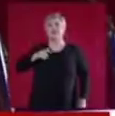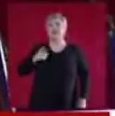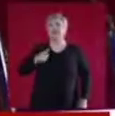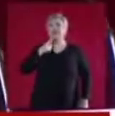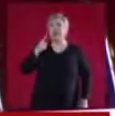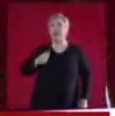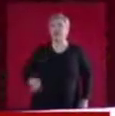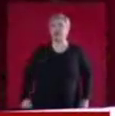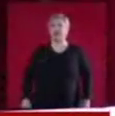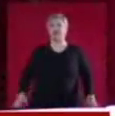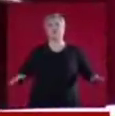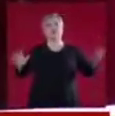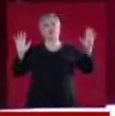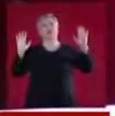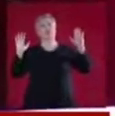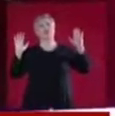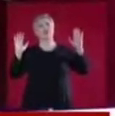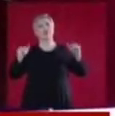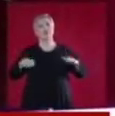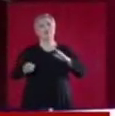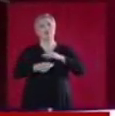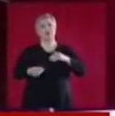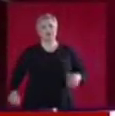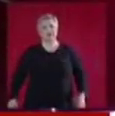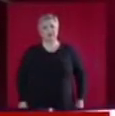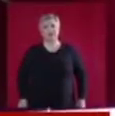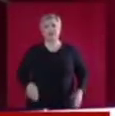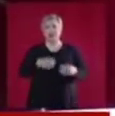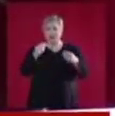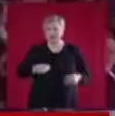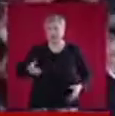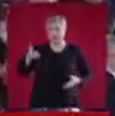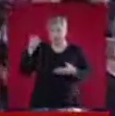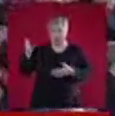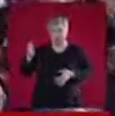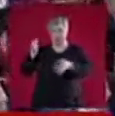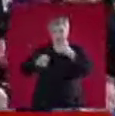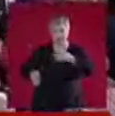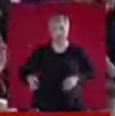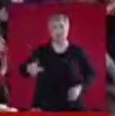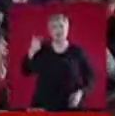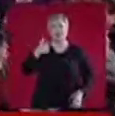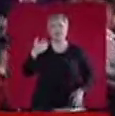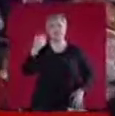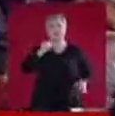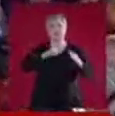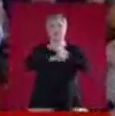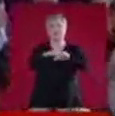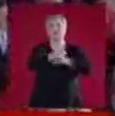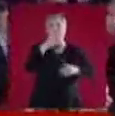συγ πάου μήνυμα να μην έχοντα στην ευρώπη και στην ελλάδα πείτε μου τι διαφορά